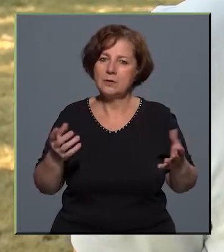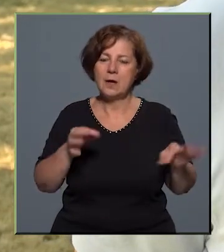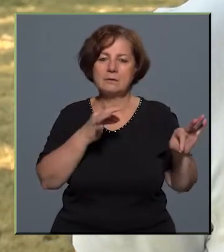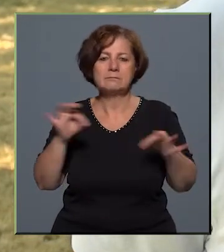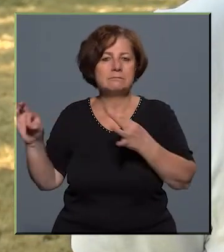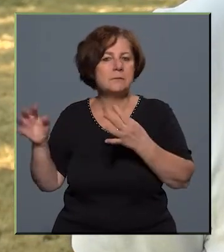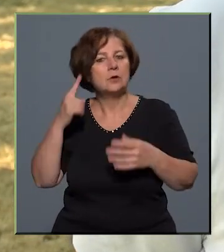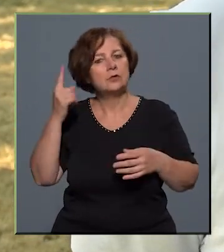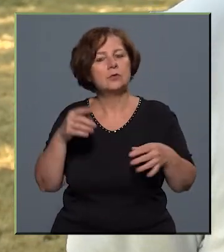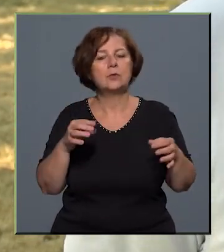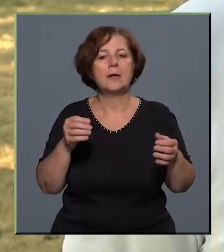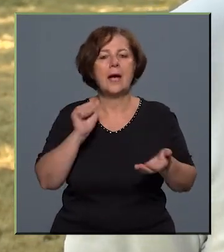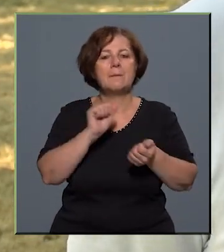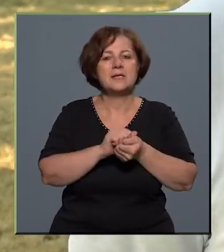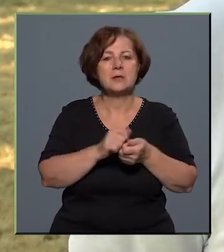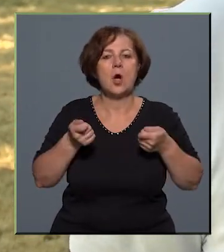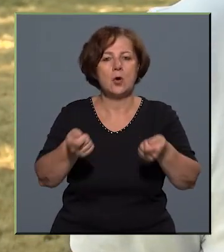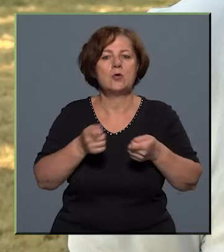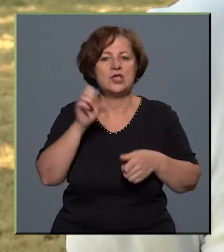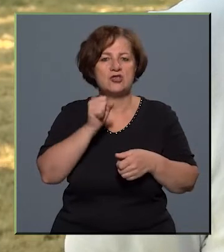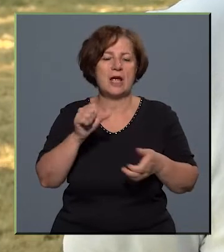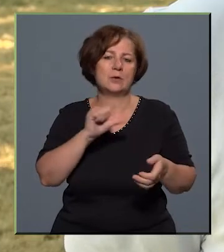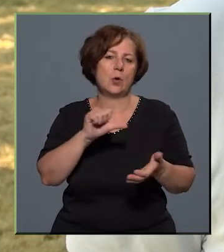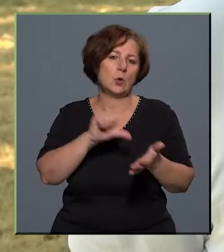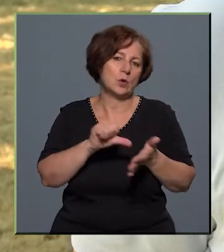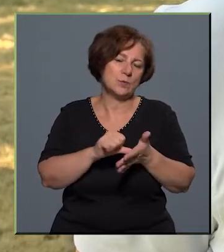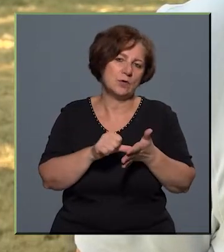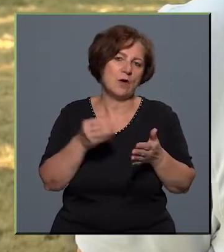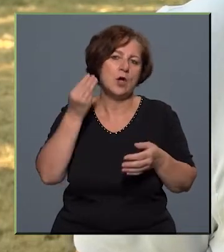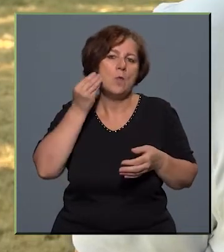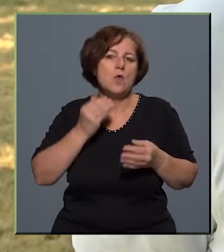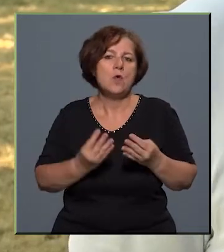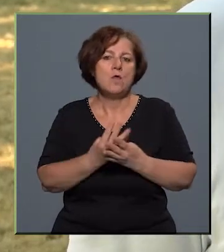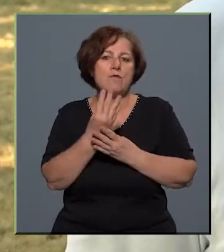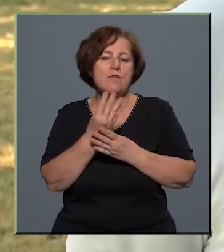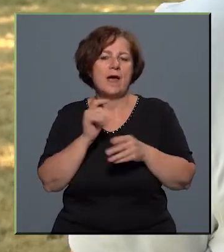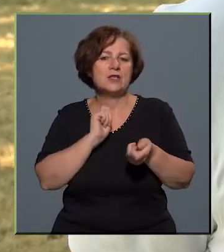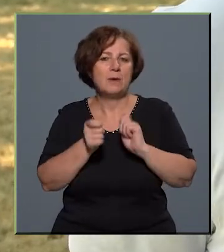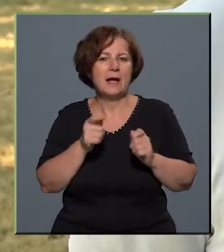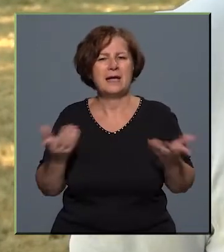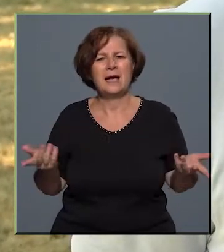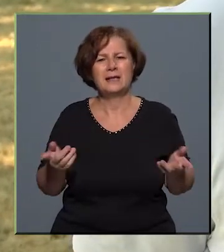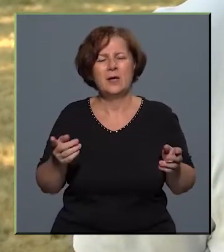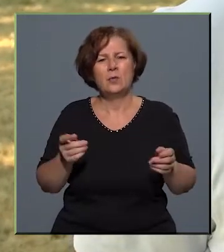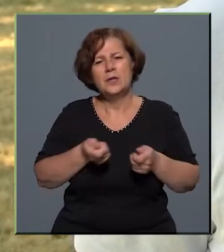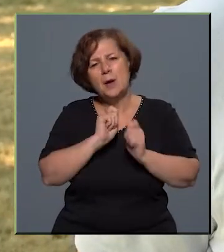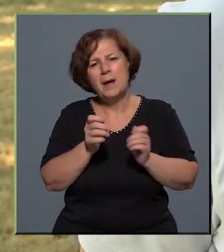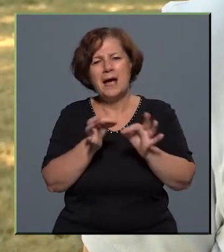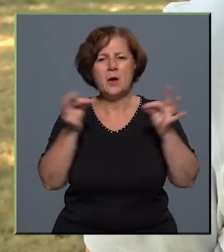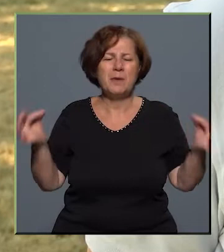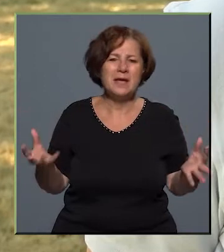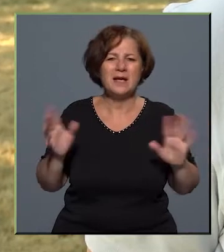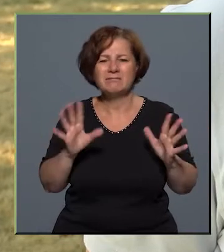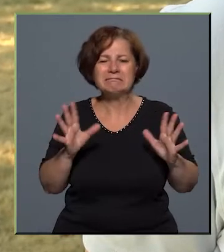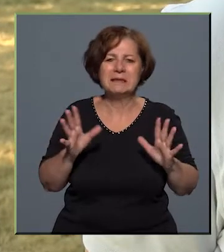tudnánk-e biztosítani, akár a Kocsis Sándor központban, vagy bármilyen műfűves pályán. Ugyan nem akkora a pályaméret, de a